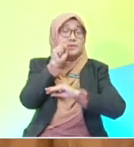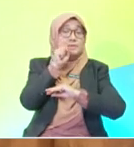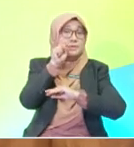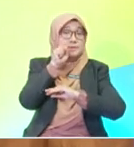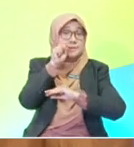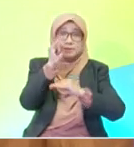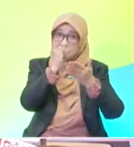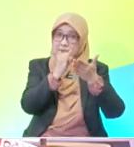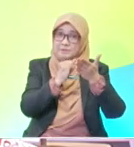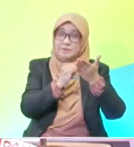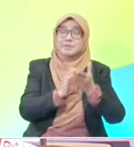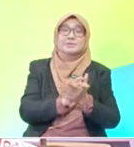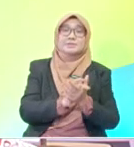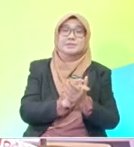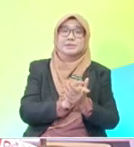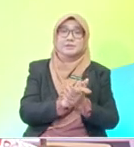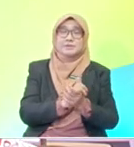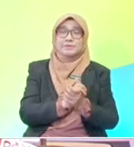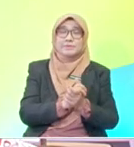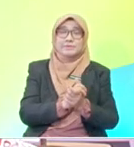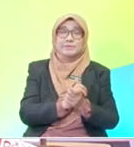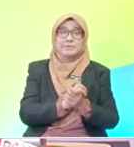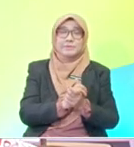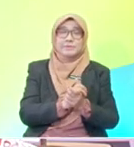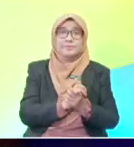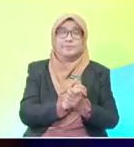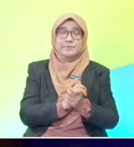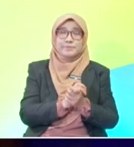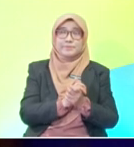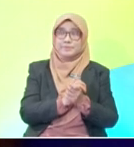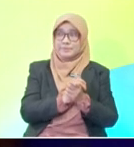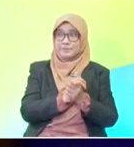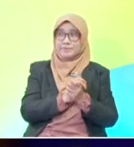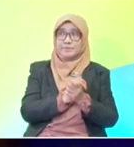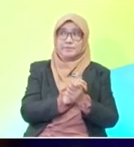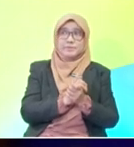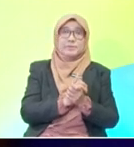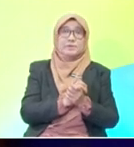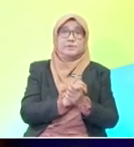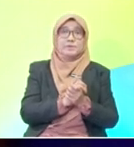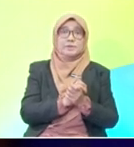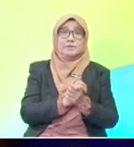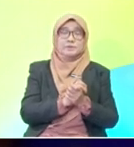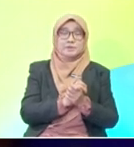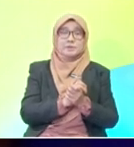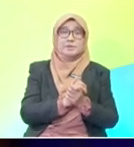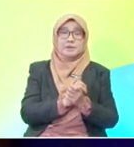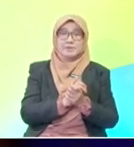Dia macam bentuk kapal, Cikgu, ya? Dia macam ada bahagian kat hujung tu. Okay. Lepas tu kita sambung untuk yang macam ni.